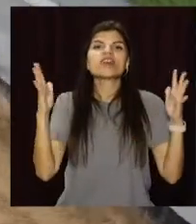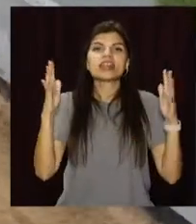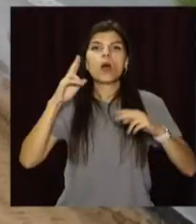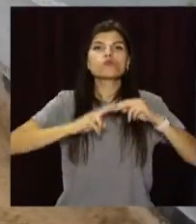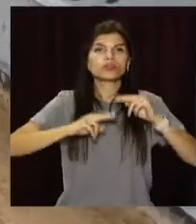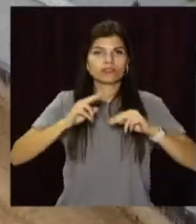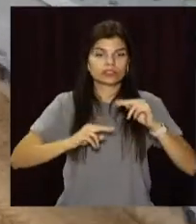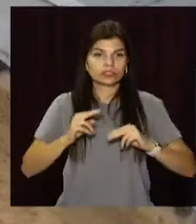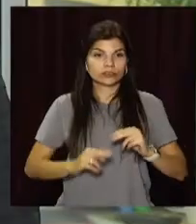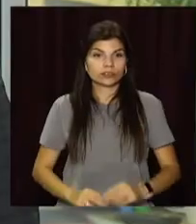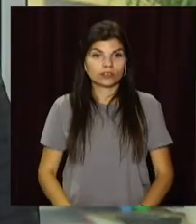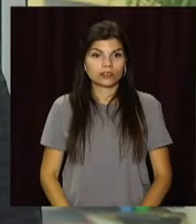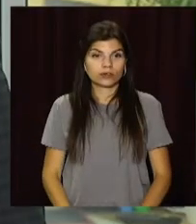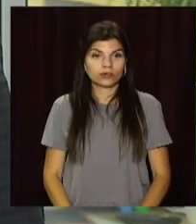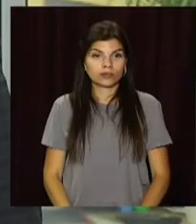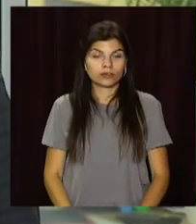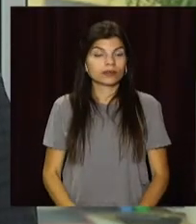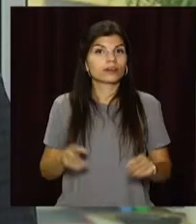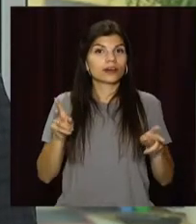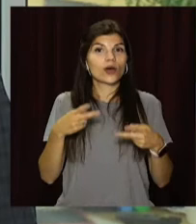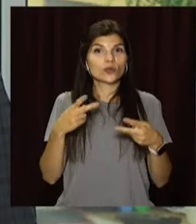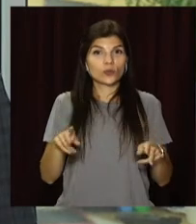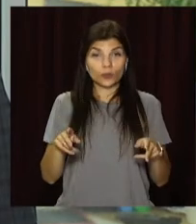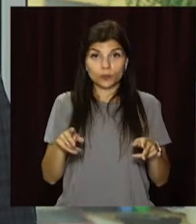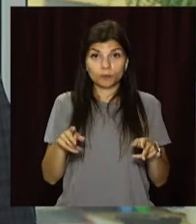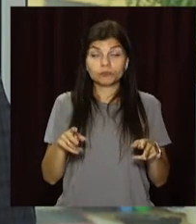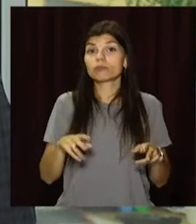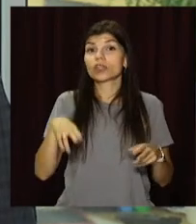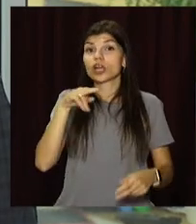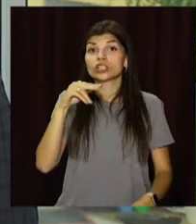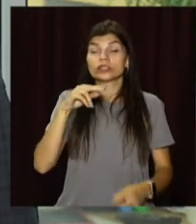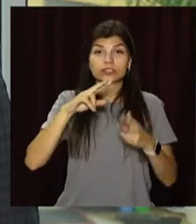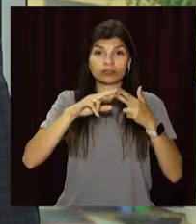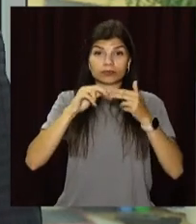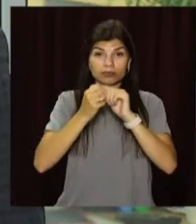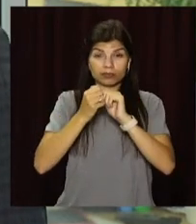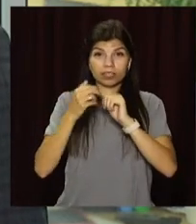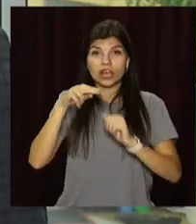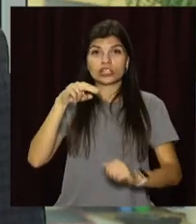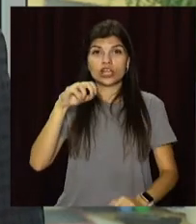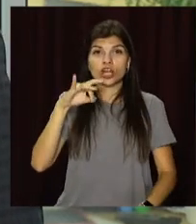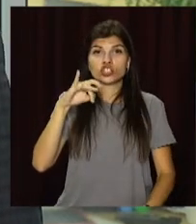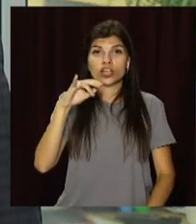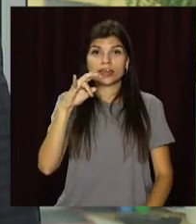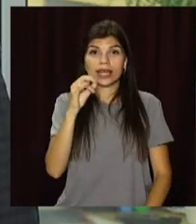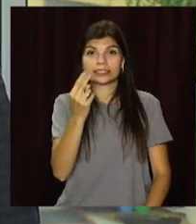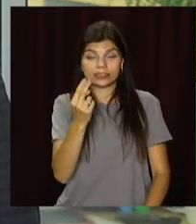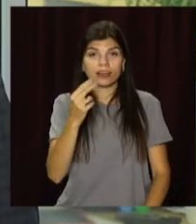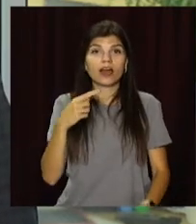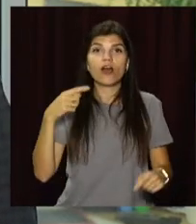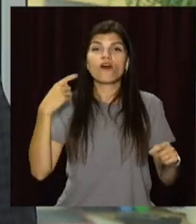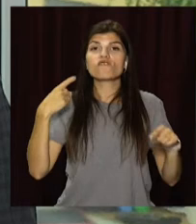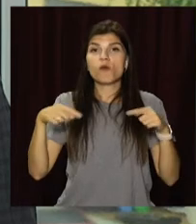телеканал «Відкритий». Клуб «Дзержинець» Кам'янського – чемпіон другої ліги чемпіонату області з футболу сезону